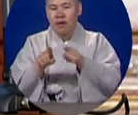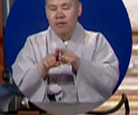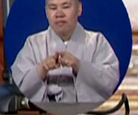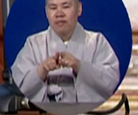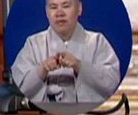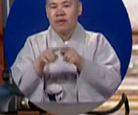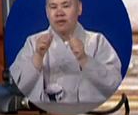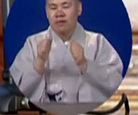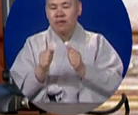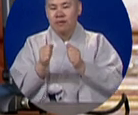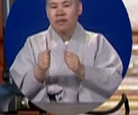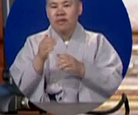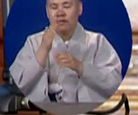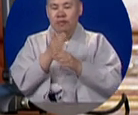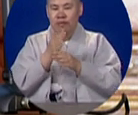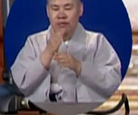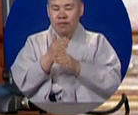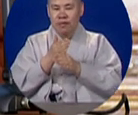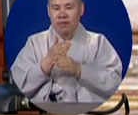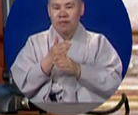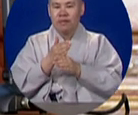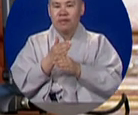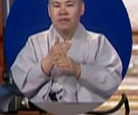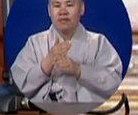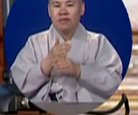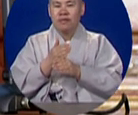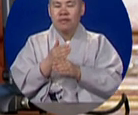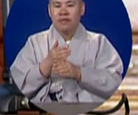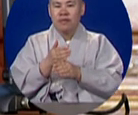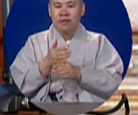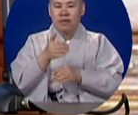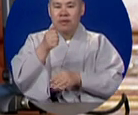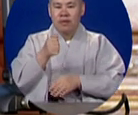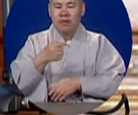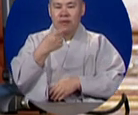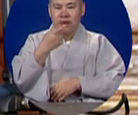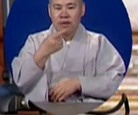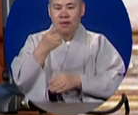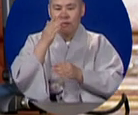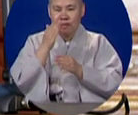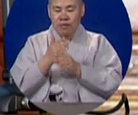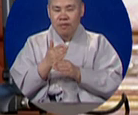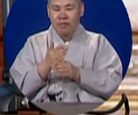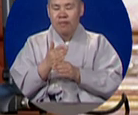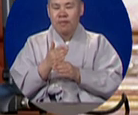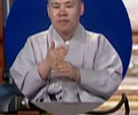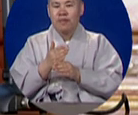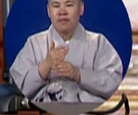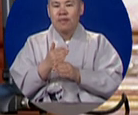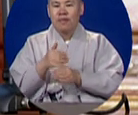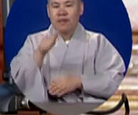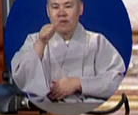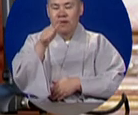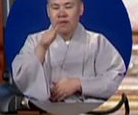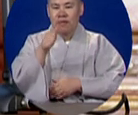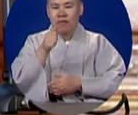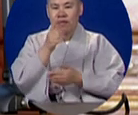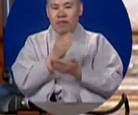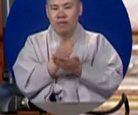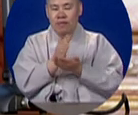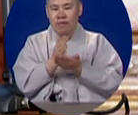그런데 이제 그 중에서도 쉬운 한 가지 중에 그 다섯 가지가